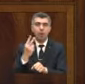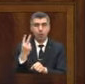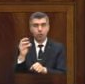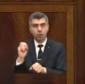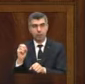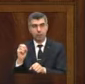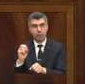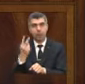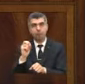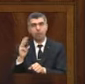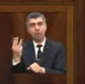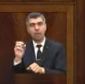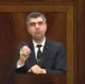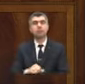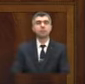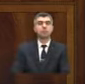2020-2030.